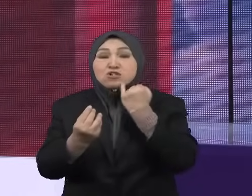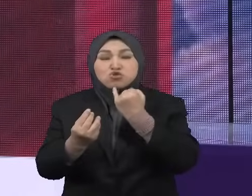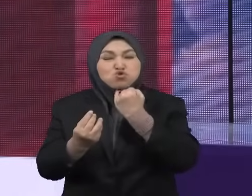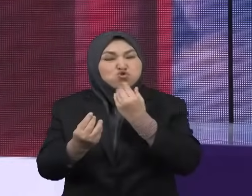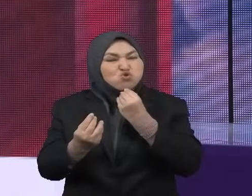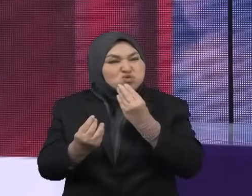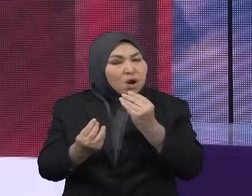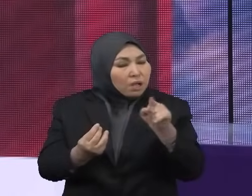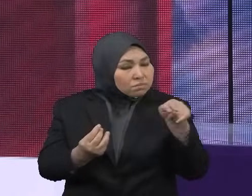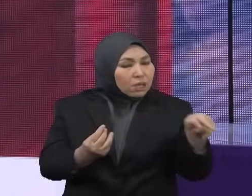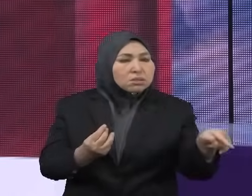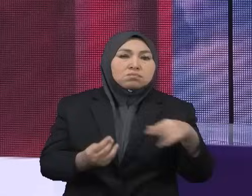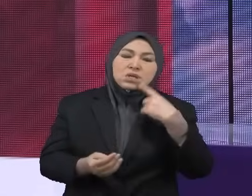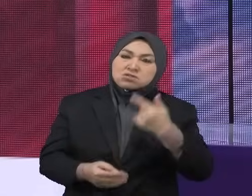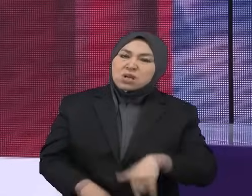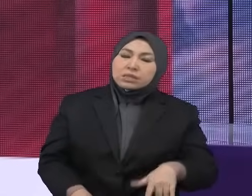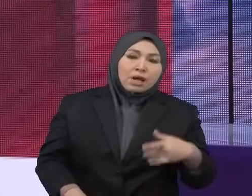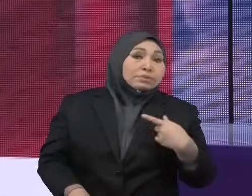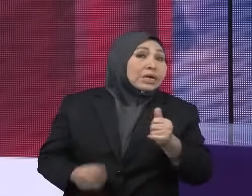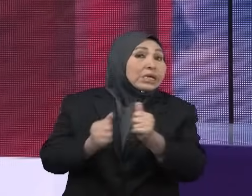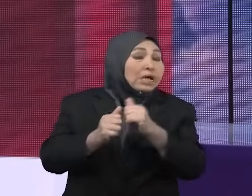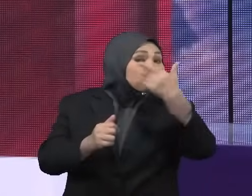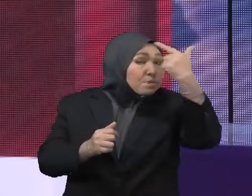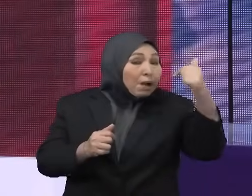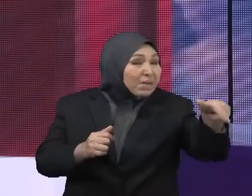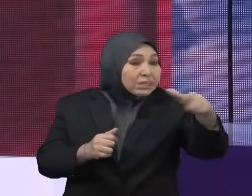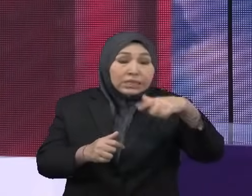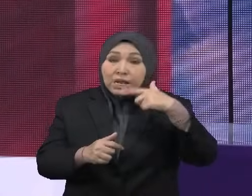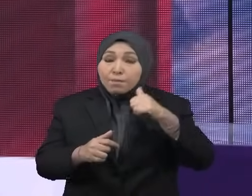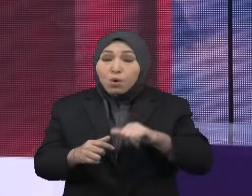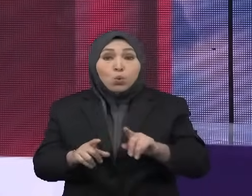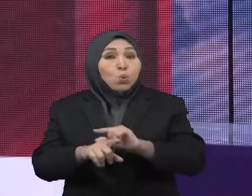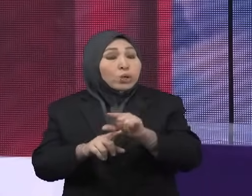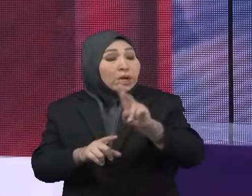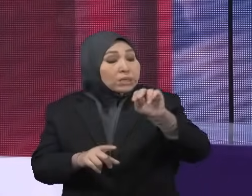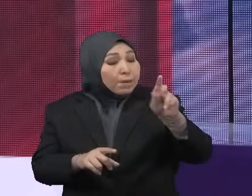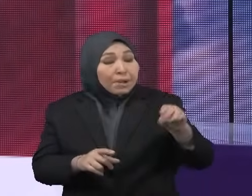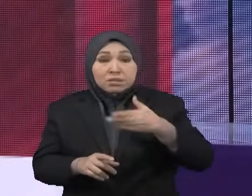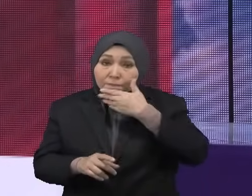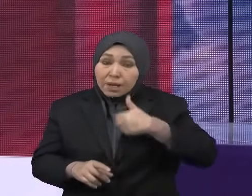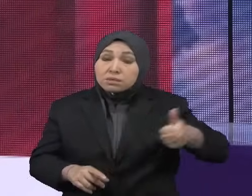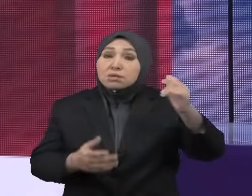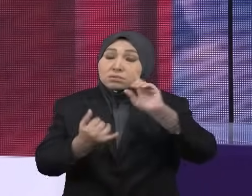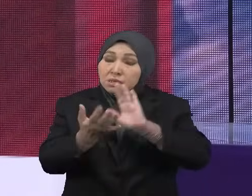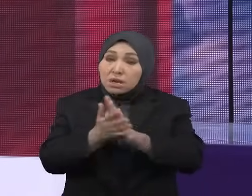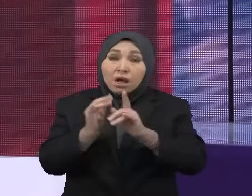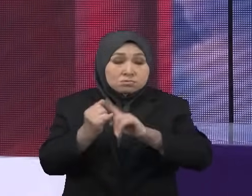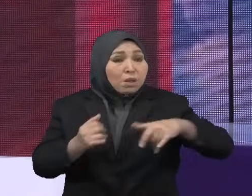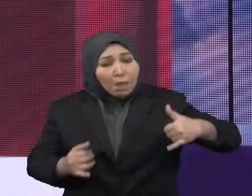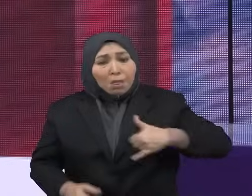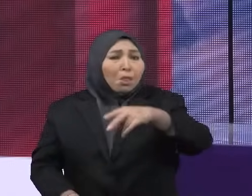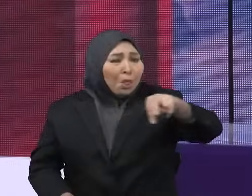inna hahuna qa'idun. Dengan sebab mereka tidak menggunakan nikmat dengan sebaiknya, maka akhirnya mereka berlegar,